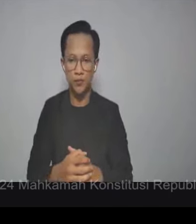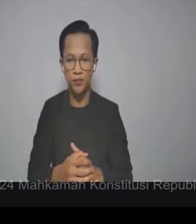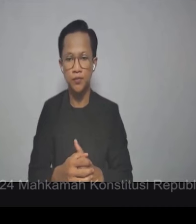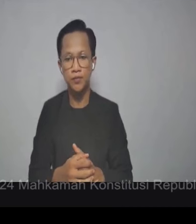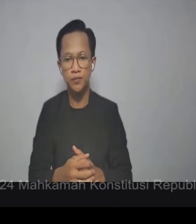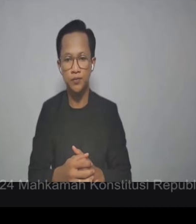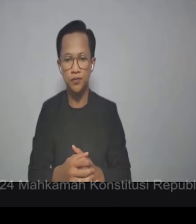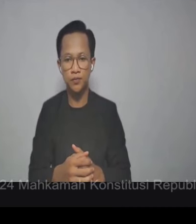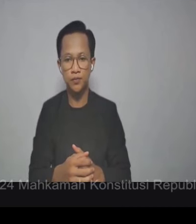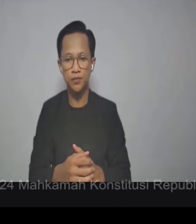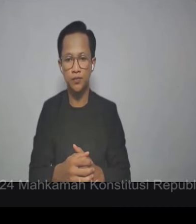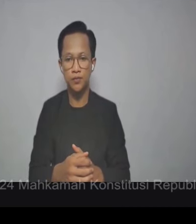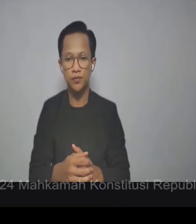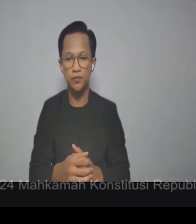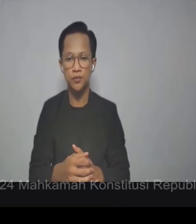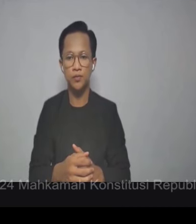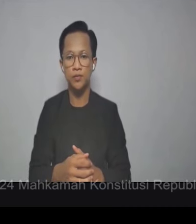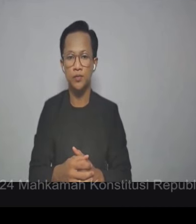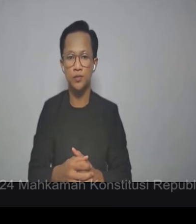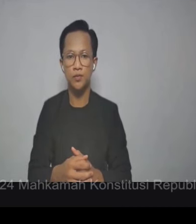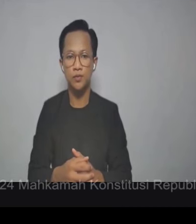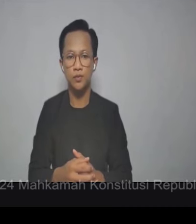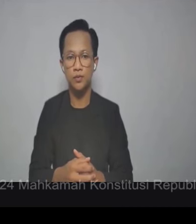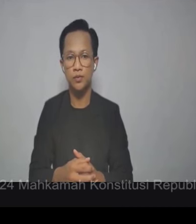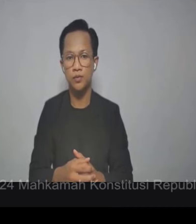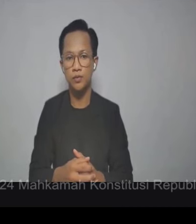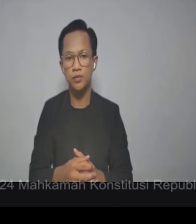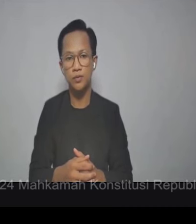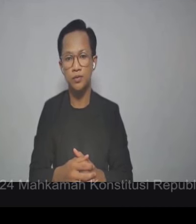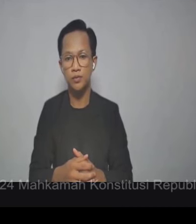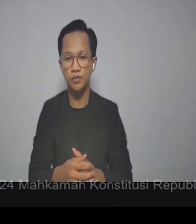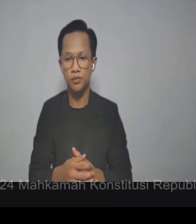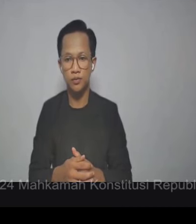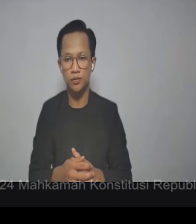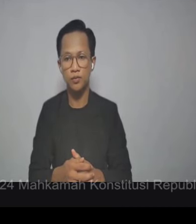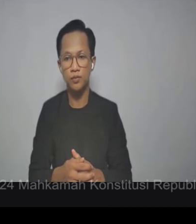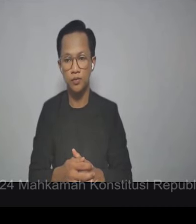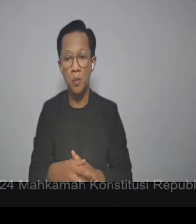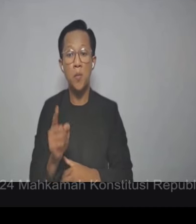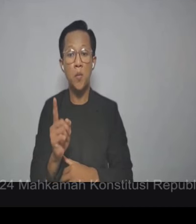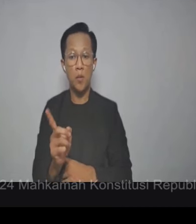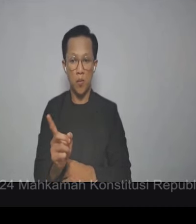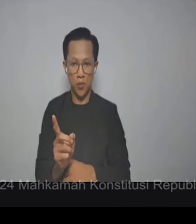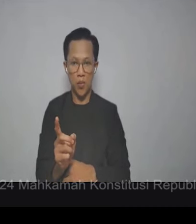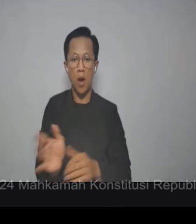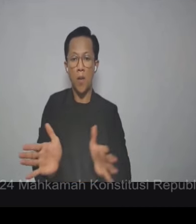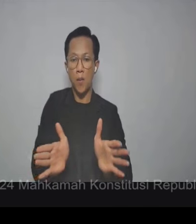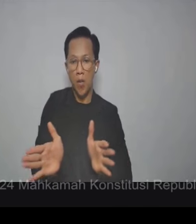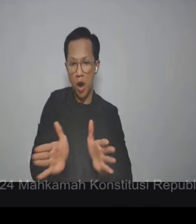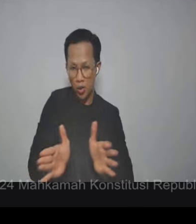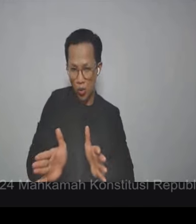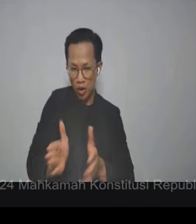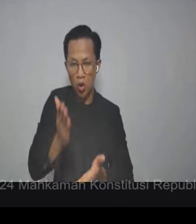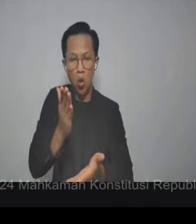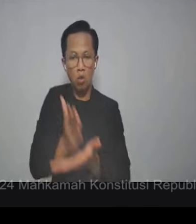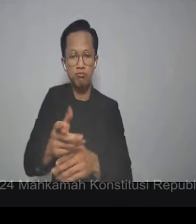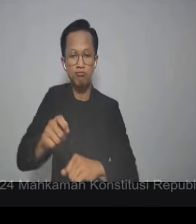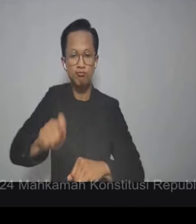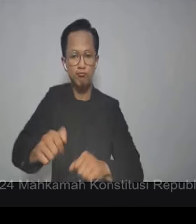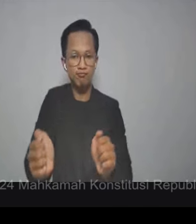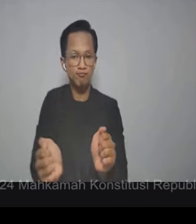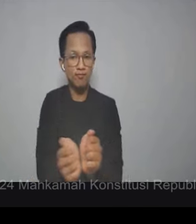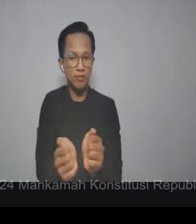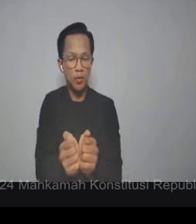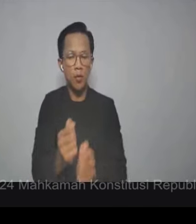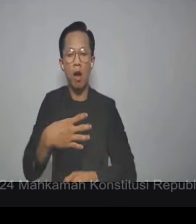yungtu angkat 117 lampiran und 2 undang-undang 12 2011 sebab pengaturan mengenai aspek penegakan hukum pidana yang berisikan pembatasan hak asasi